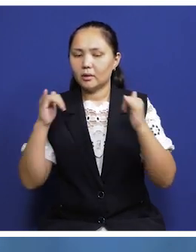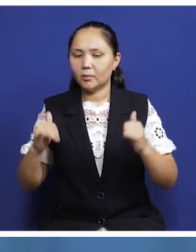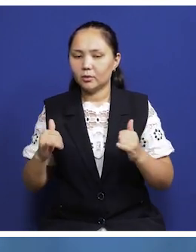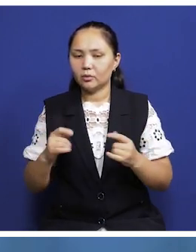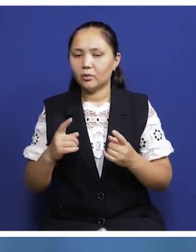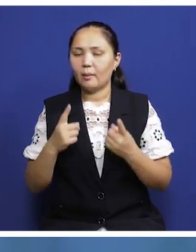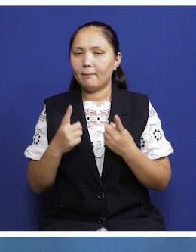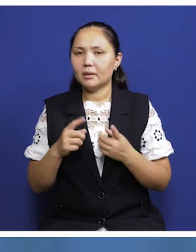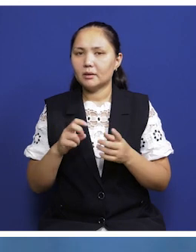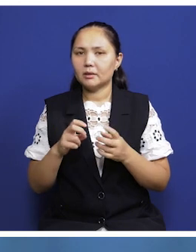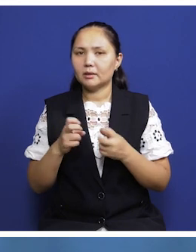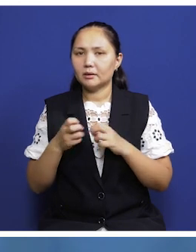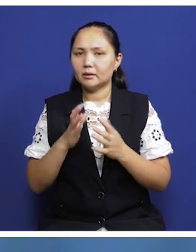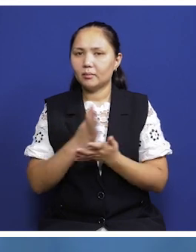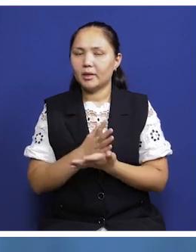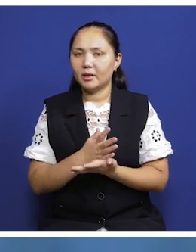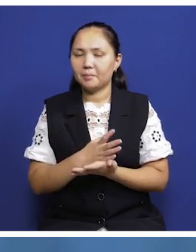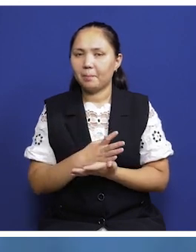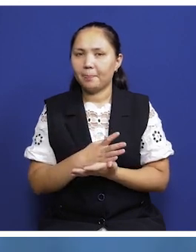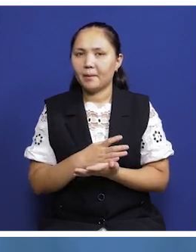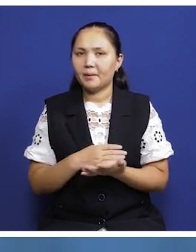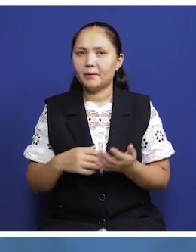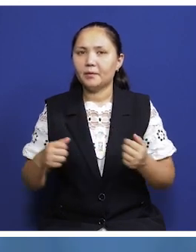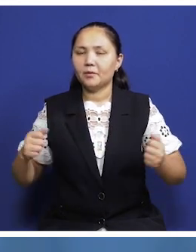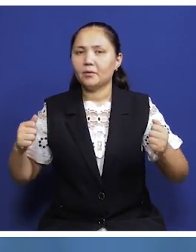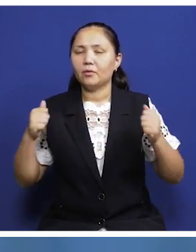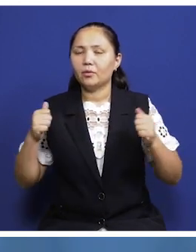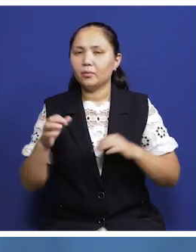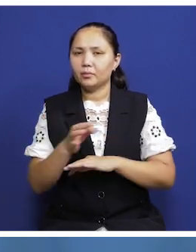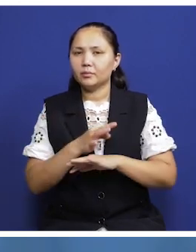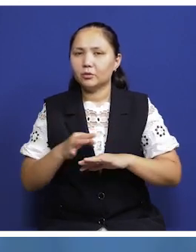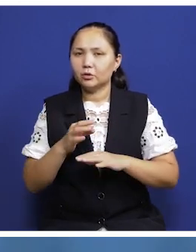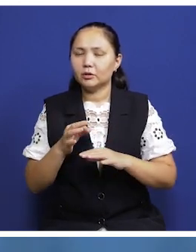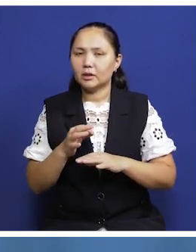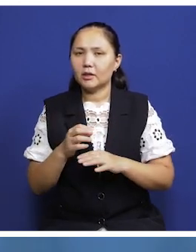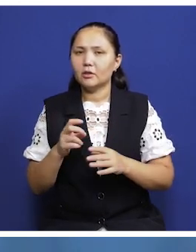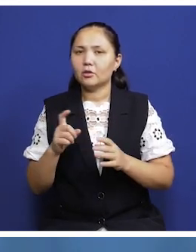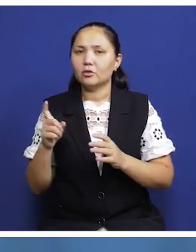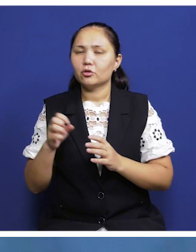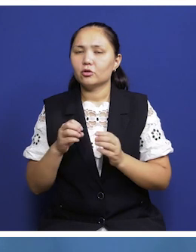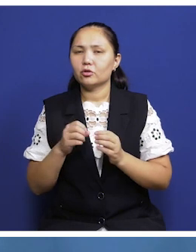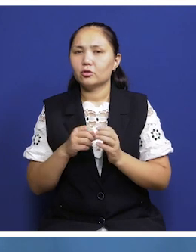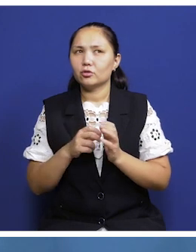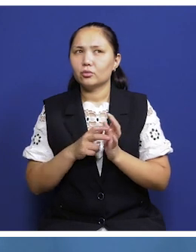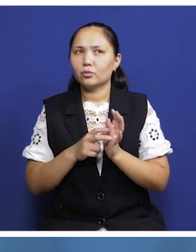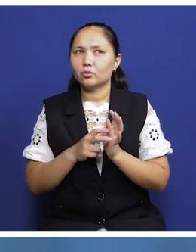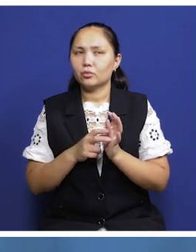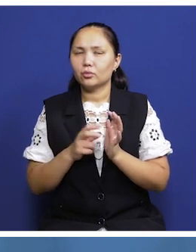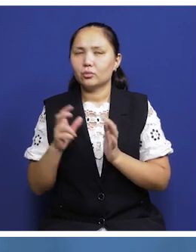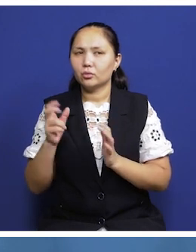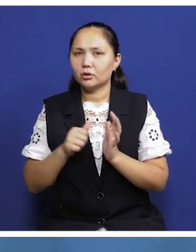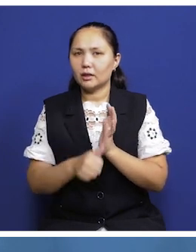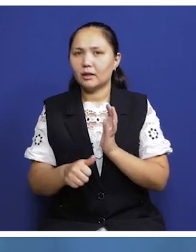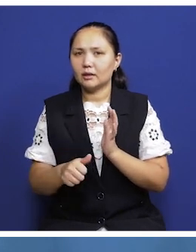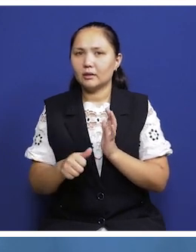ерекше назарда. Ауданда 136 спорттық нысандарымыз жұмыс жасайды. Соңғы 5 жылда аудан аумағында